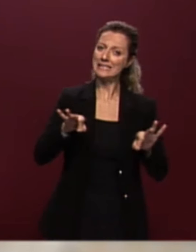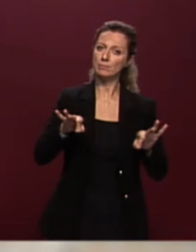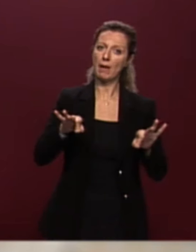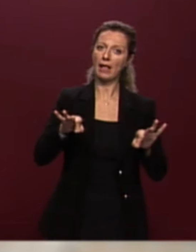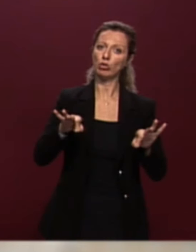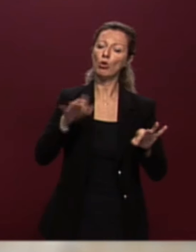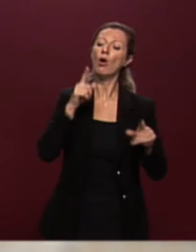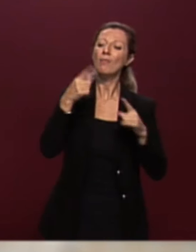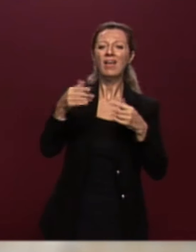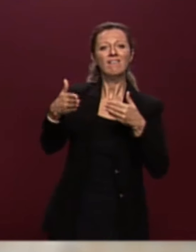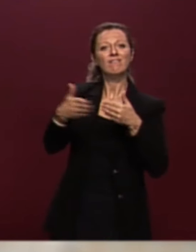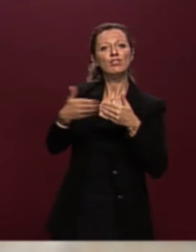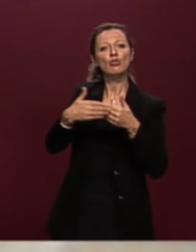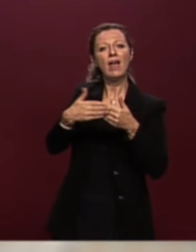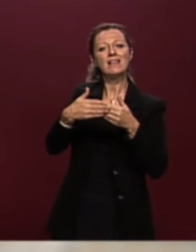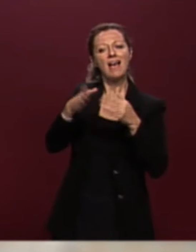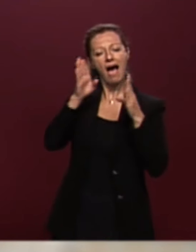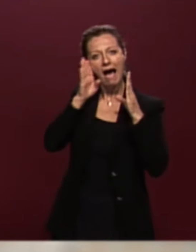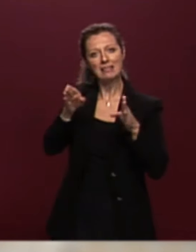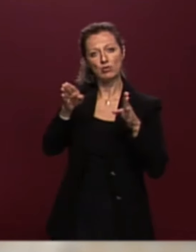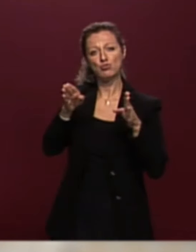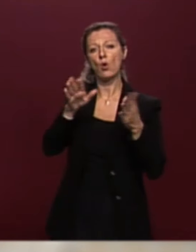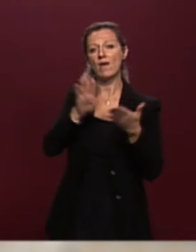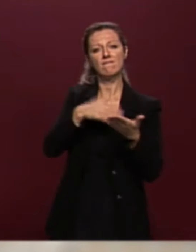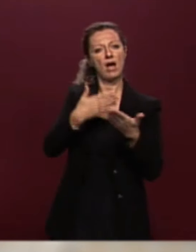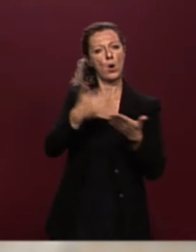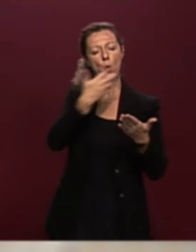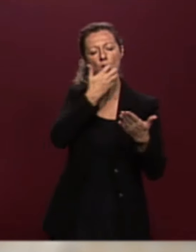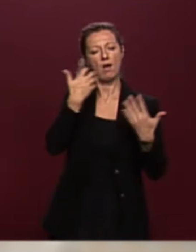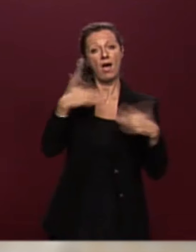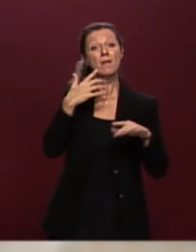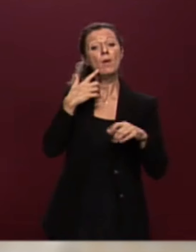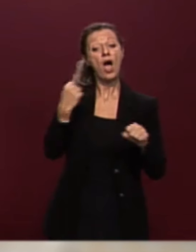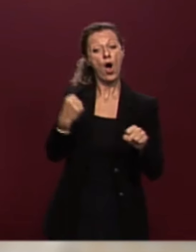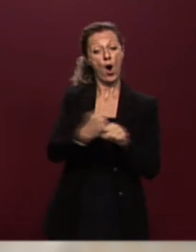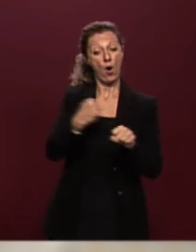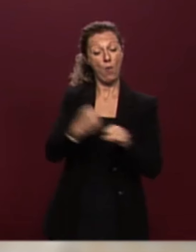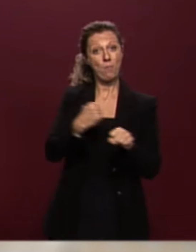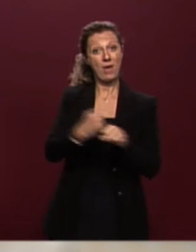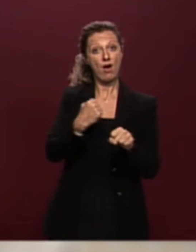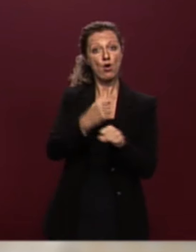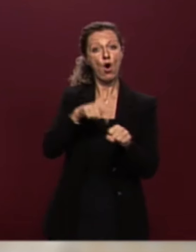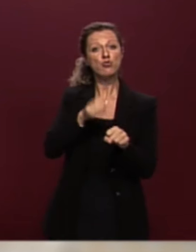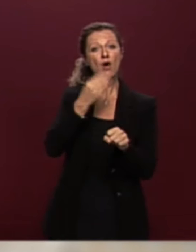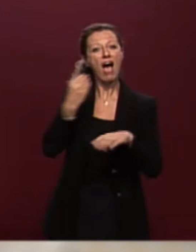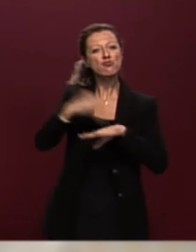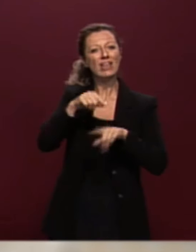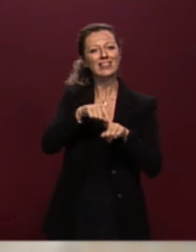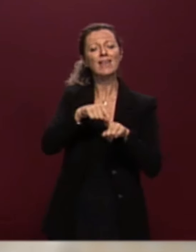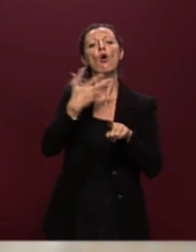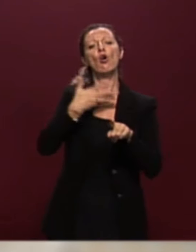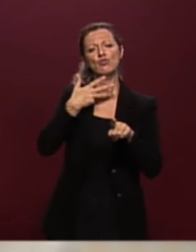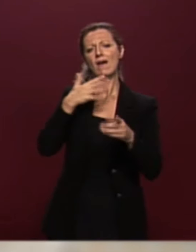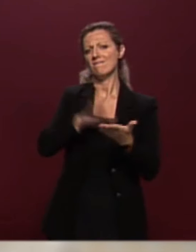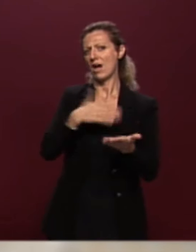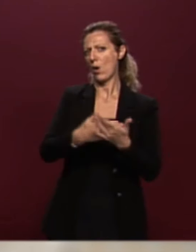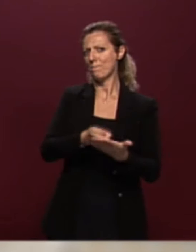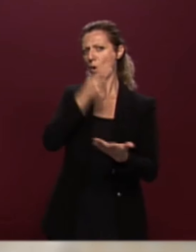manifestazioni di vicinanza e attenzione, ma proprio perché l'aggettivo operoso ha un suo peso specifico,